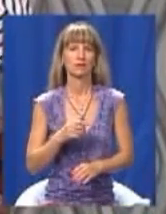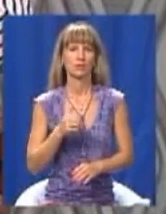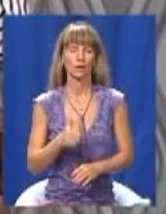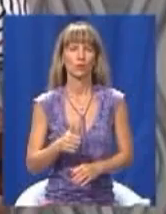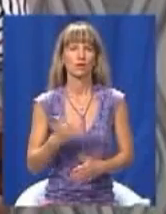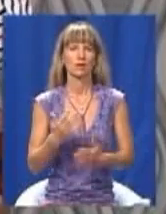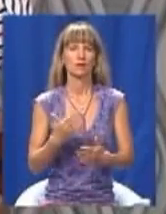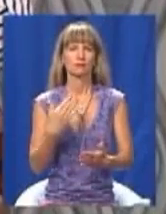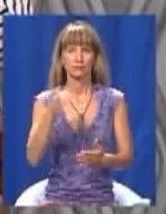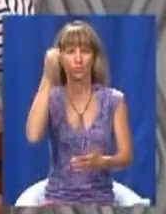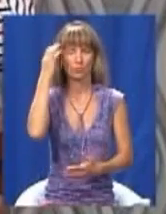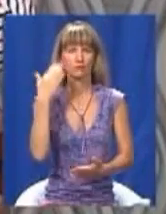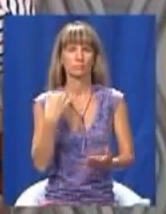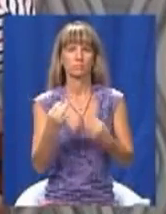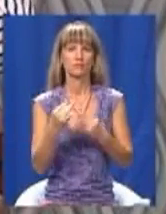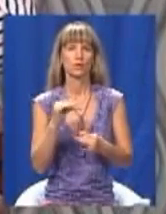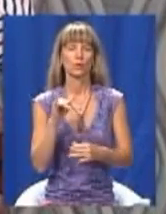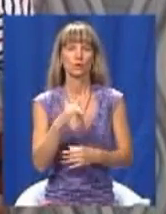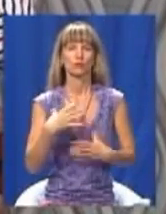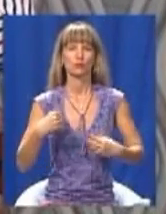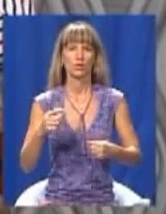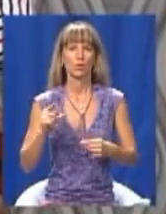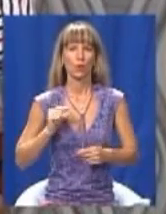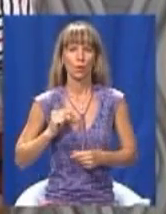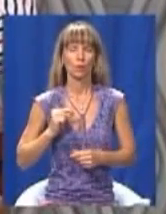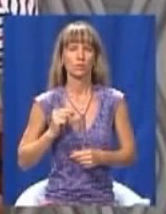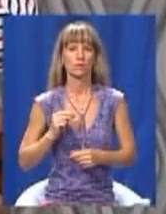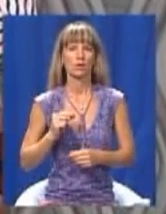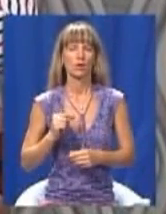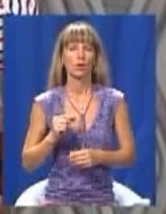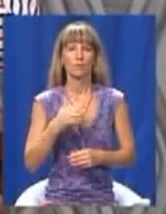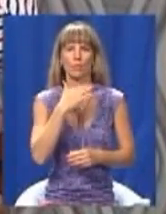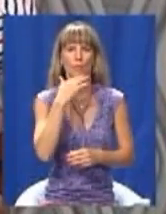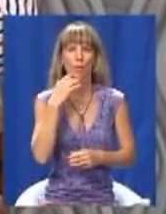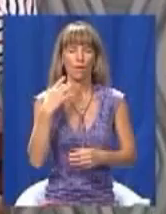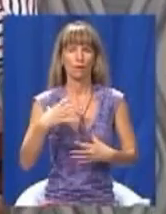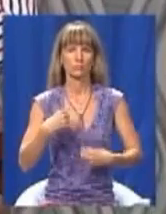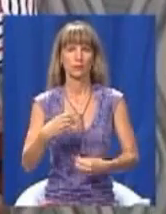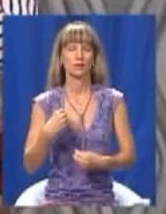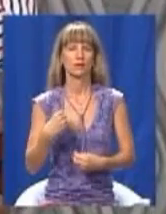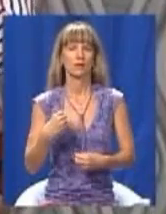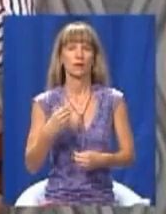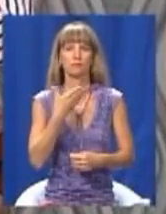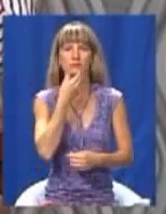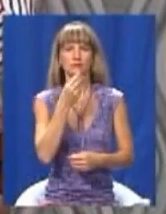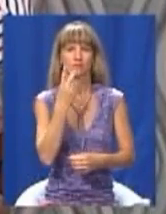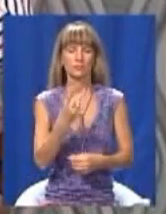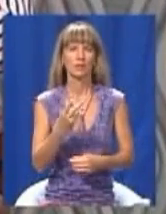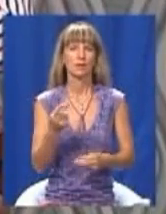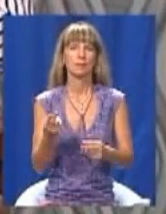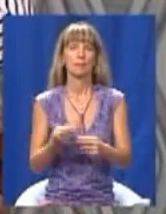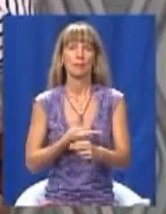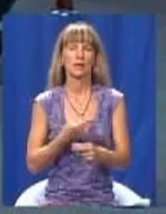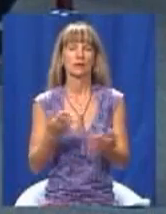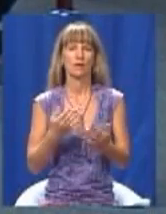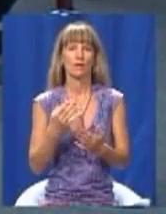звернутися до науковців, то вони кажуть, що у них шерсть коротка, тонка, відносно густа, дуже м'яка, шовковиста, без, знаєте, такого якогось